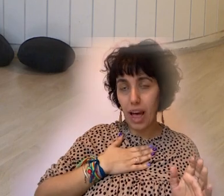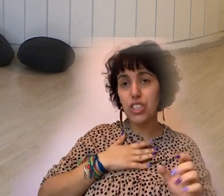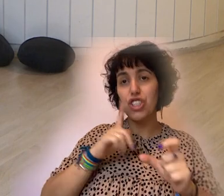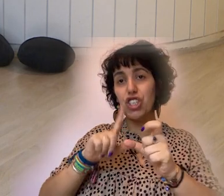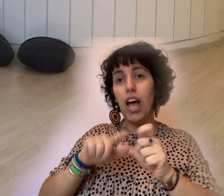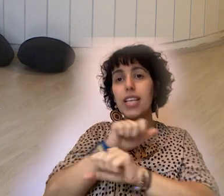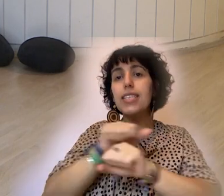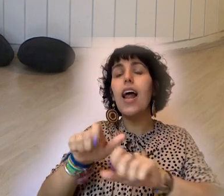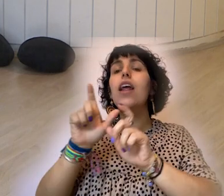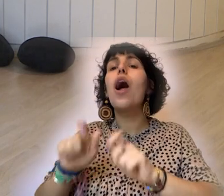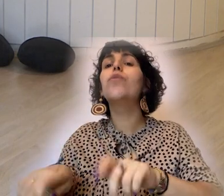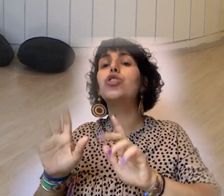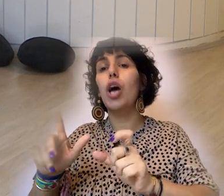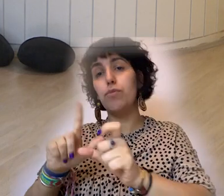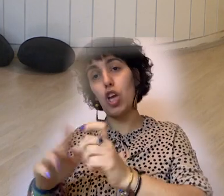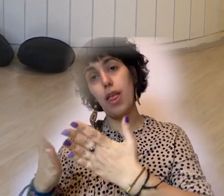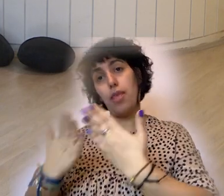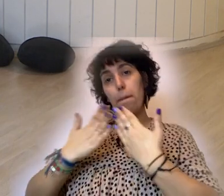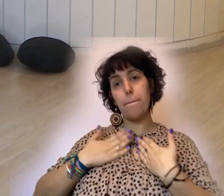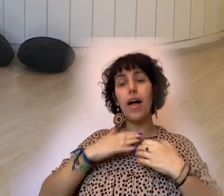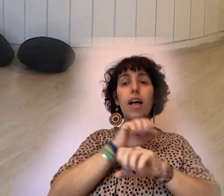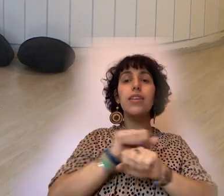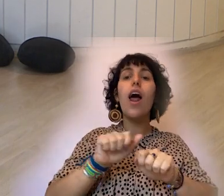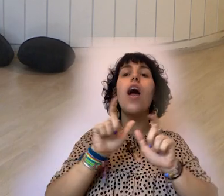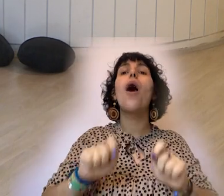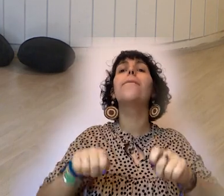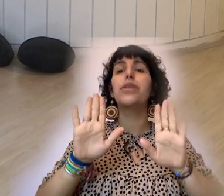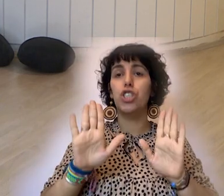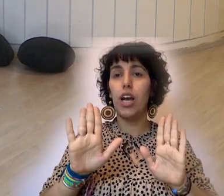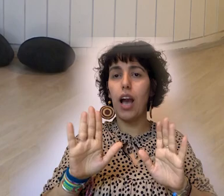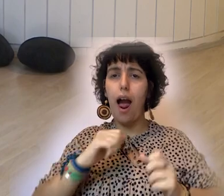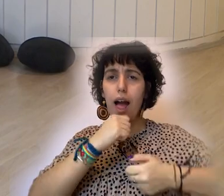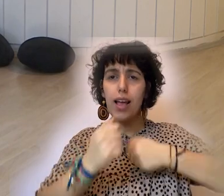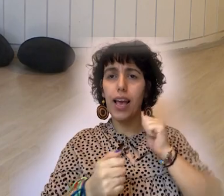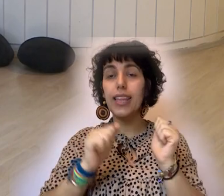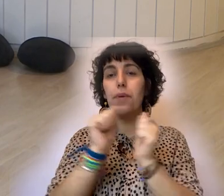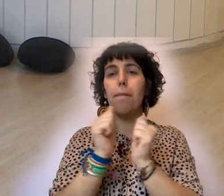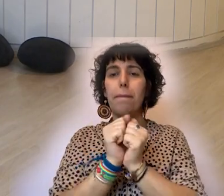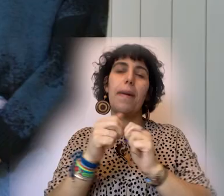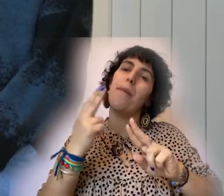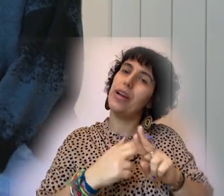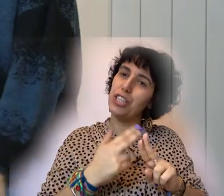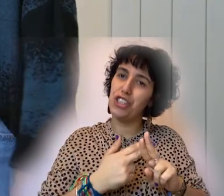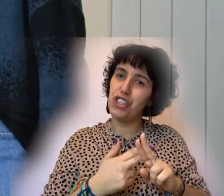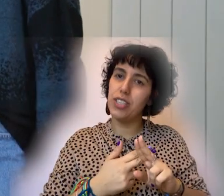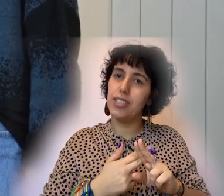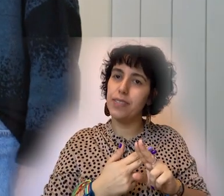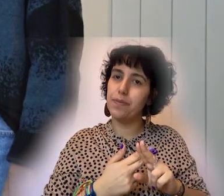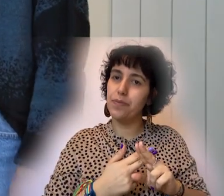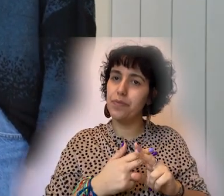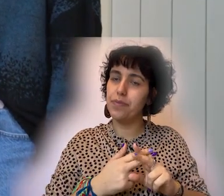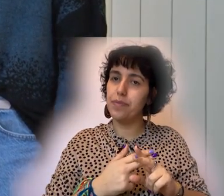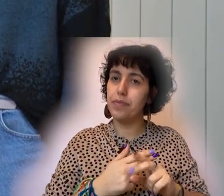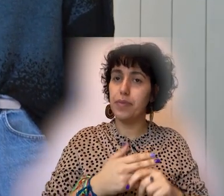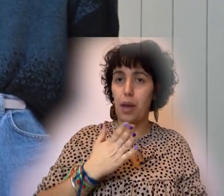çalma zarar vermeden burada bu hareketleri alsın birlikte deneyeceğiz Çünkü derdimiz size bu hareketleri gösterebilmek O yüzden